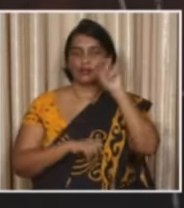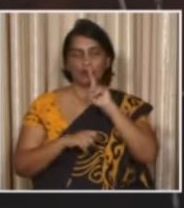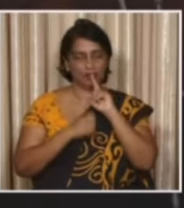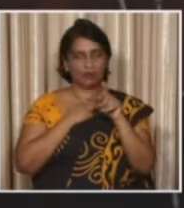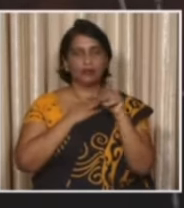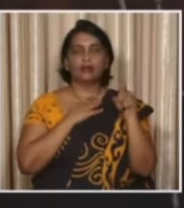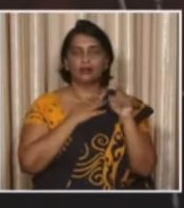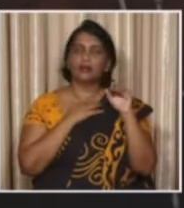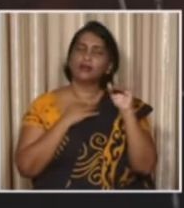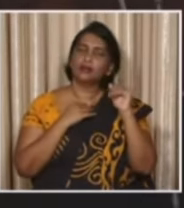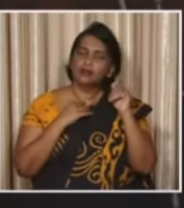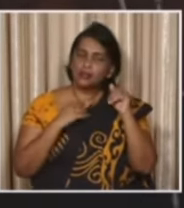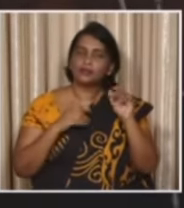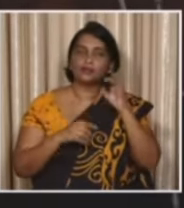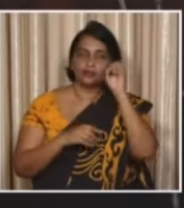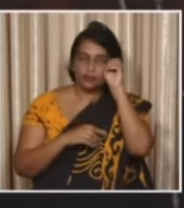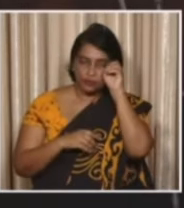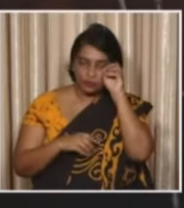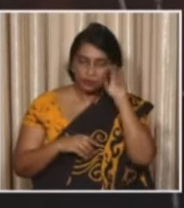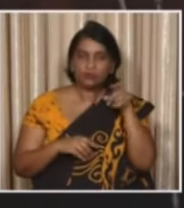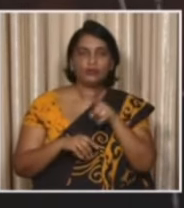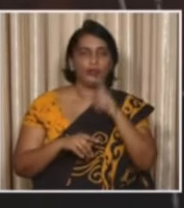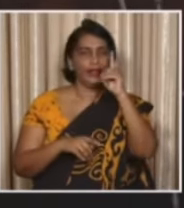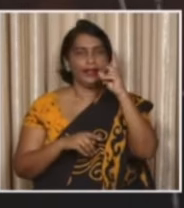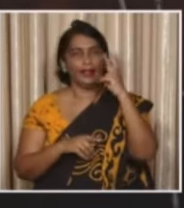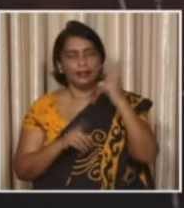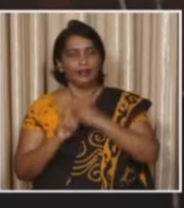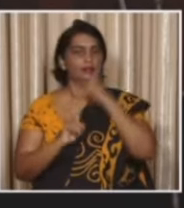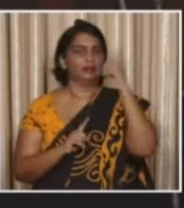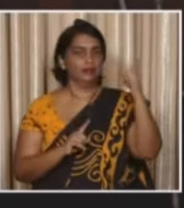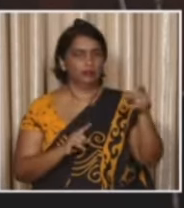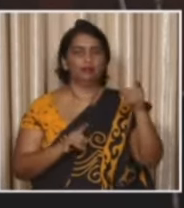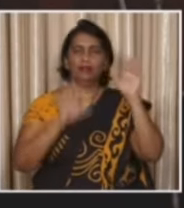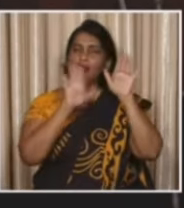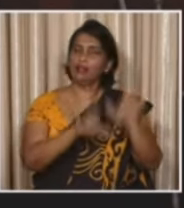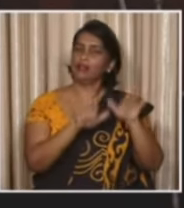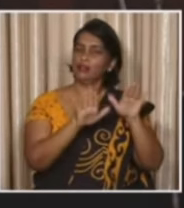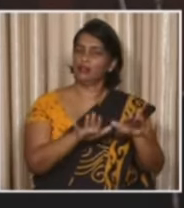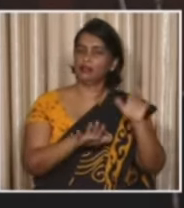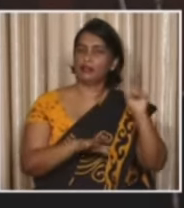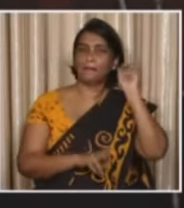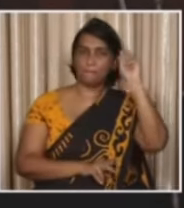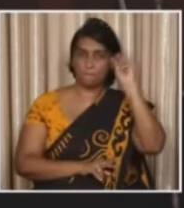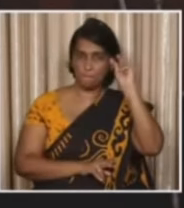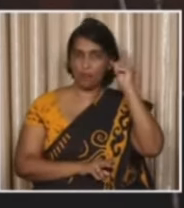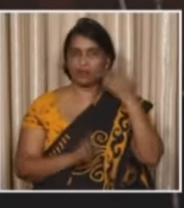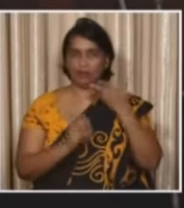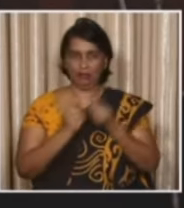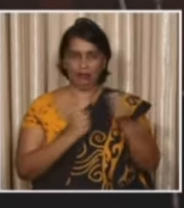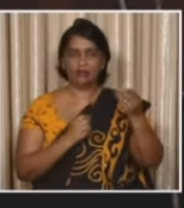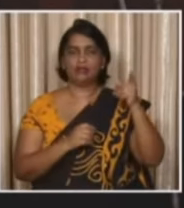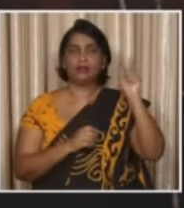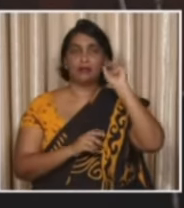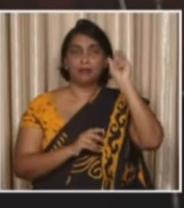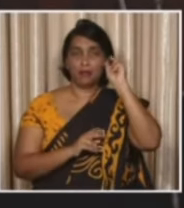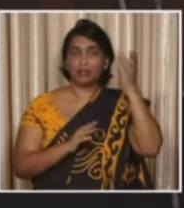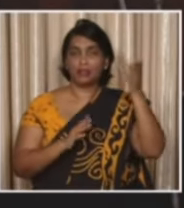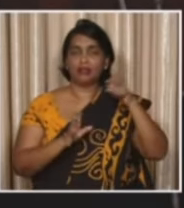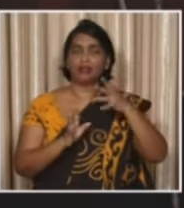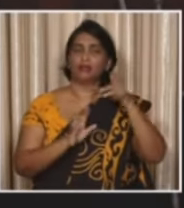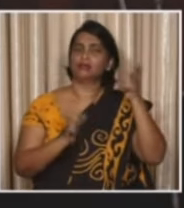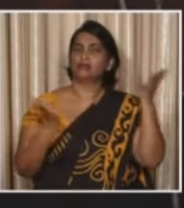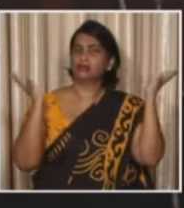అని సమహారాయ పాందర ఎకట దిగట గీళ్ళ ఏ తెంగుల రాష్ట్రయాత్రను భత్రముళ్ళు మమ్మ తిన్ని భత్రముళ్ళు ప్రదేశీ మినుసు ఇక